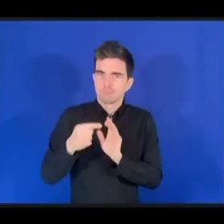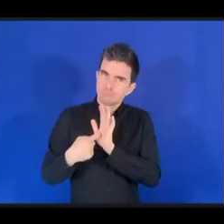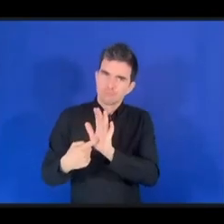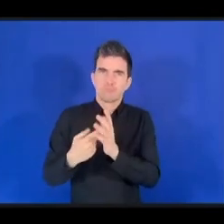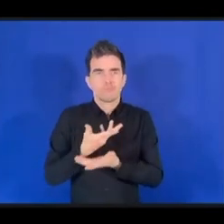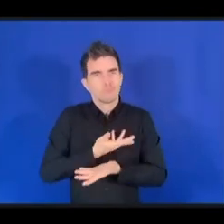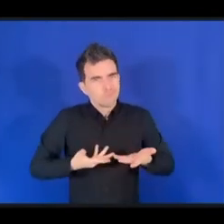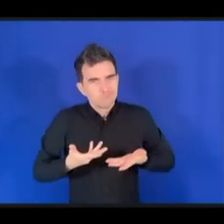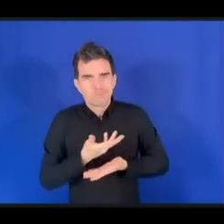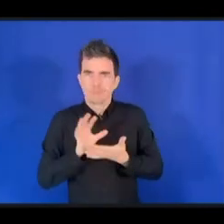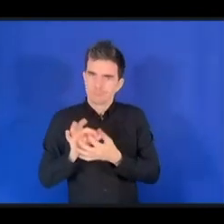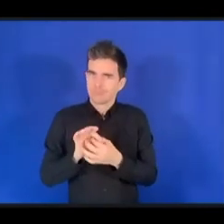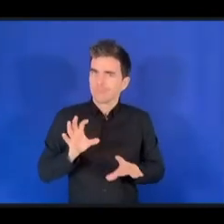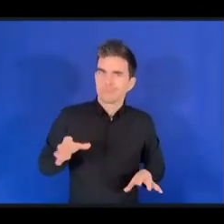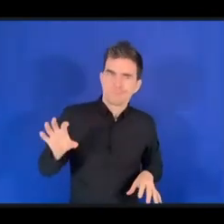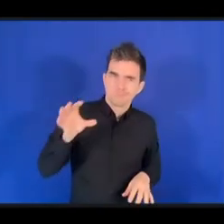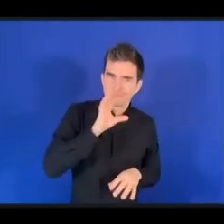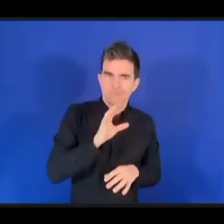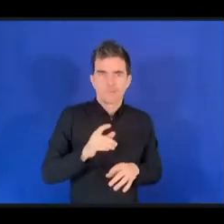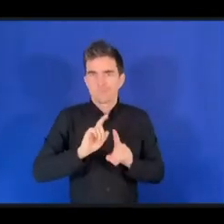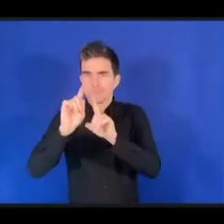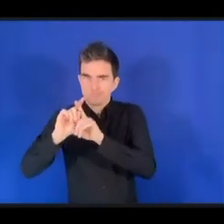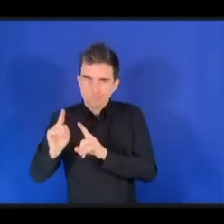をがができると思っており